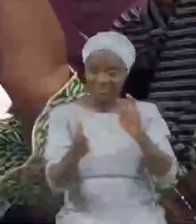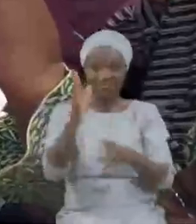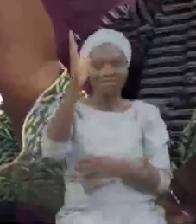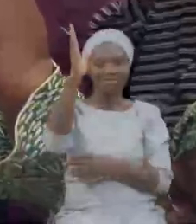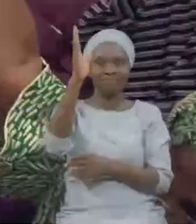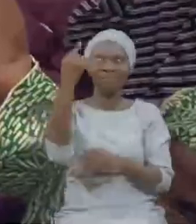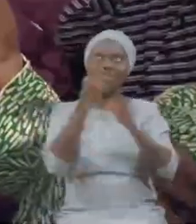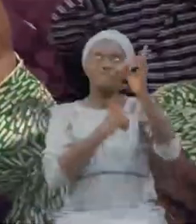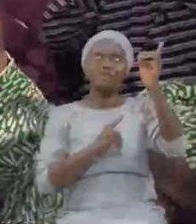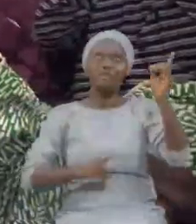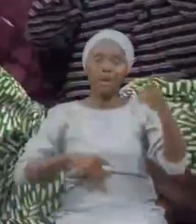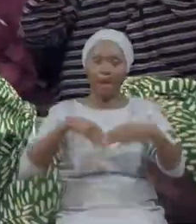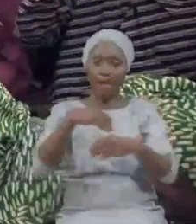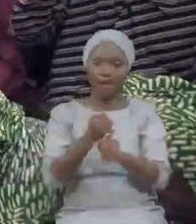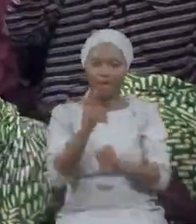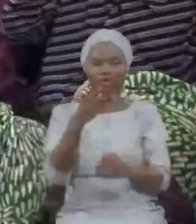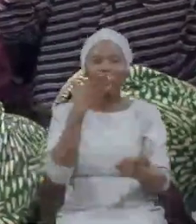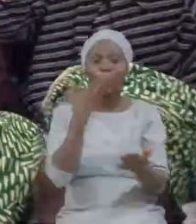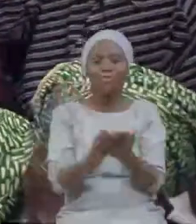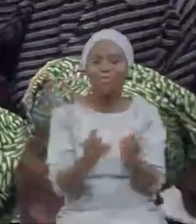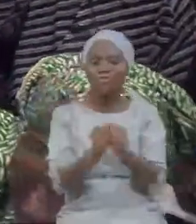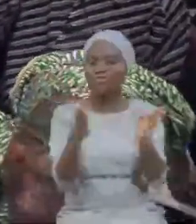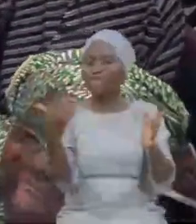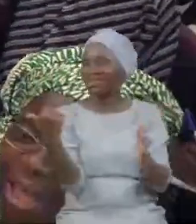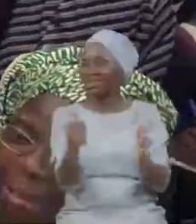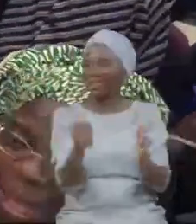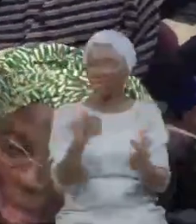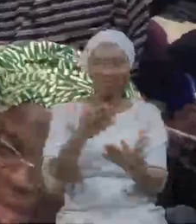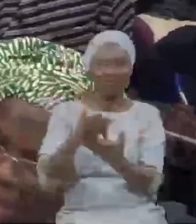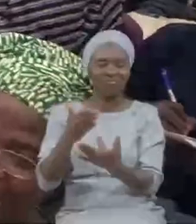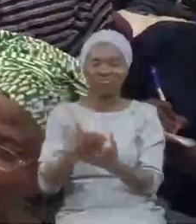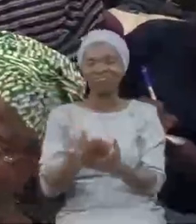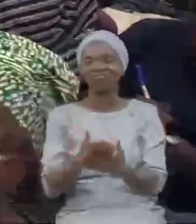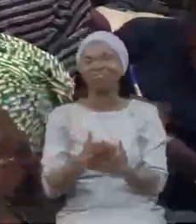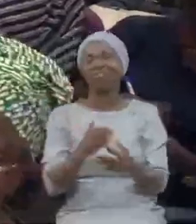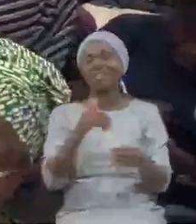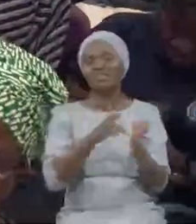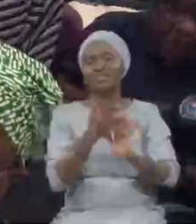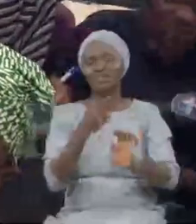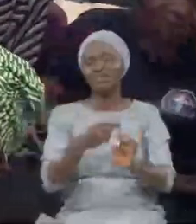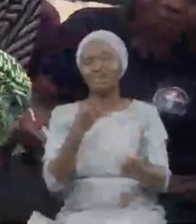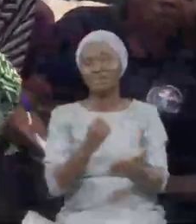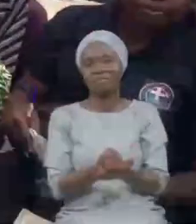Que le Seigneur fasse de vous une personne de bien sans contradiction au nom de Jésus-Christ.